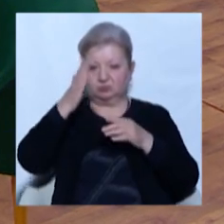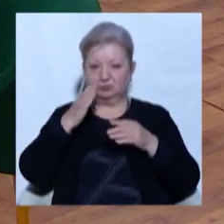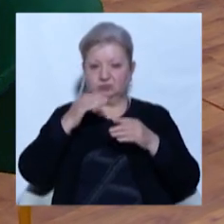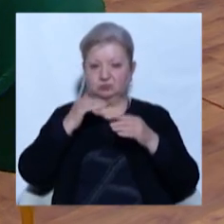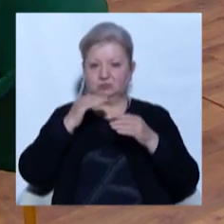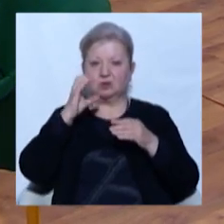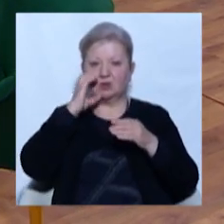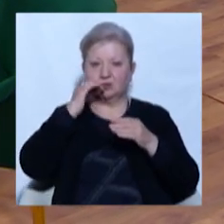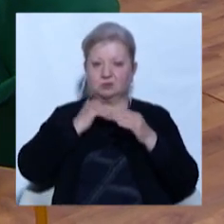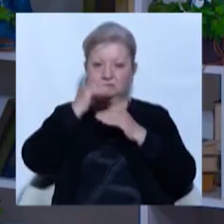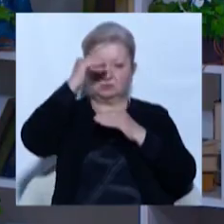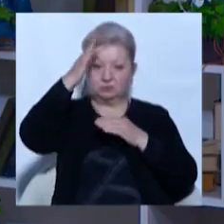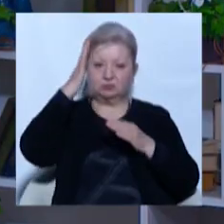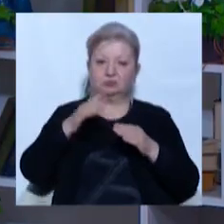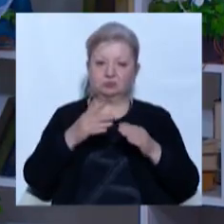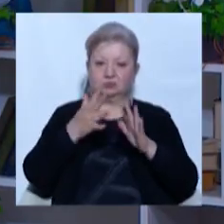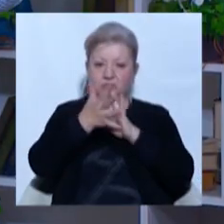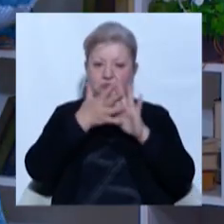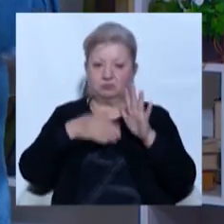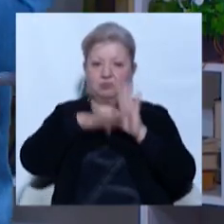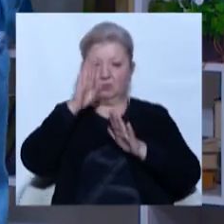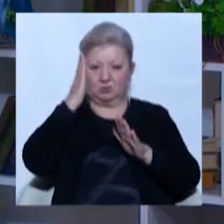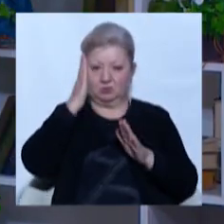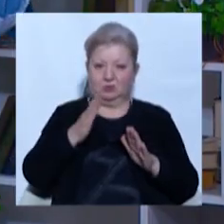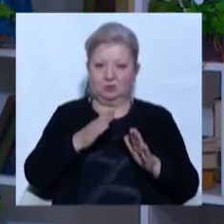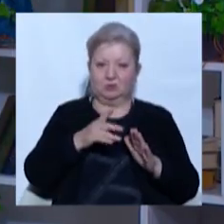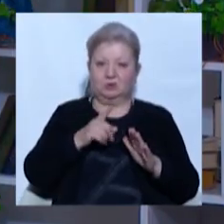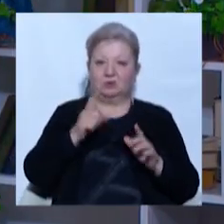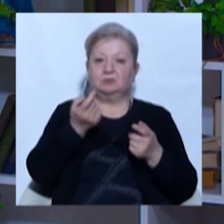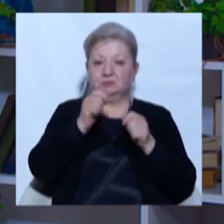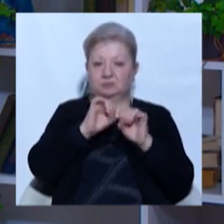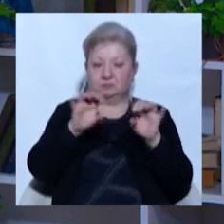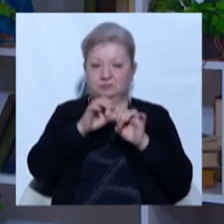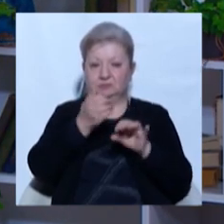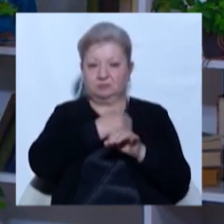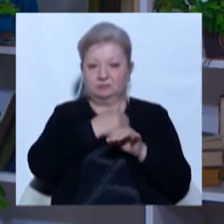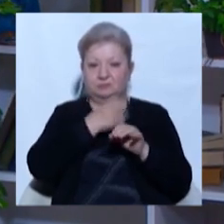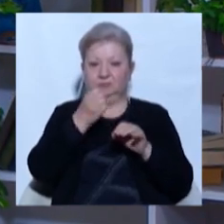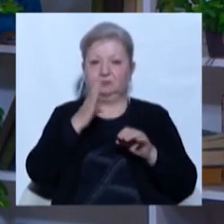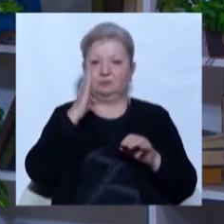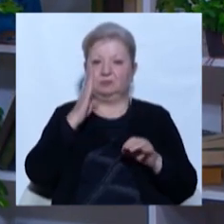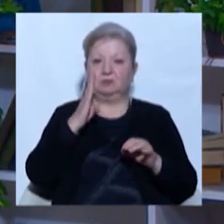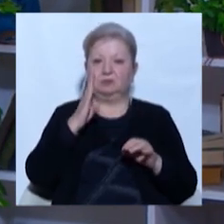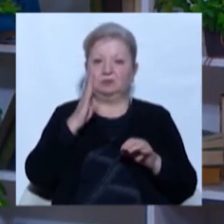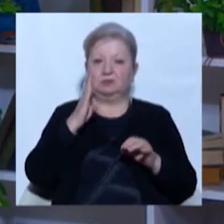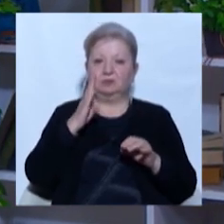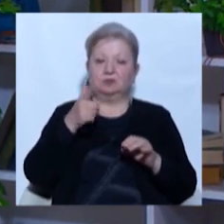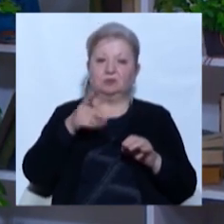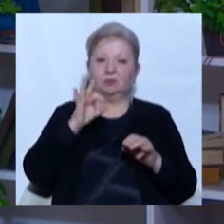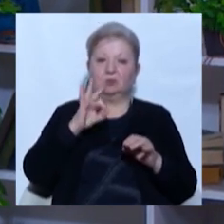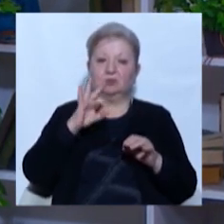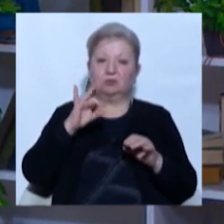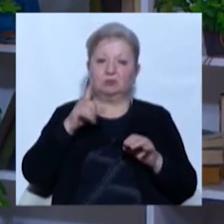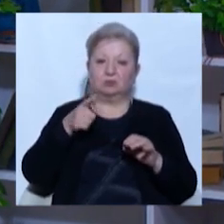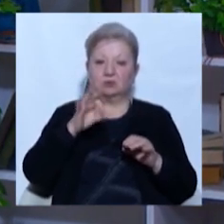მიიღებთ. მაგრამ ამას ცოტა მოგვიანებით ვილაპარაკე, მანამდე მინდა კიდევ ერთ მნიშვნელოვან ასპექტს შევეხო, რომელიც ვახტანგ გორგასალმა თავის მეფობის